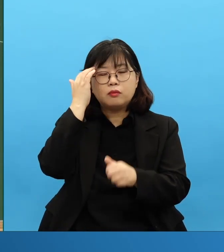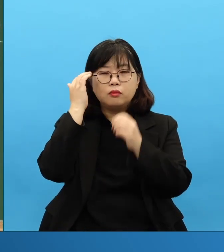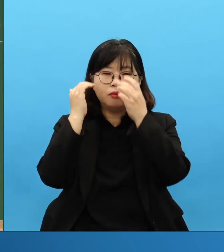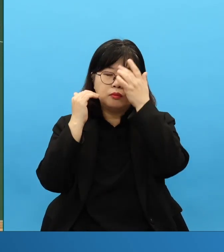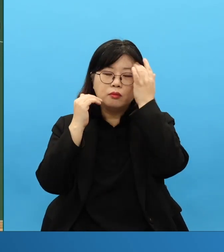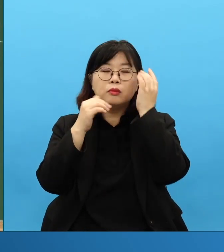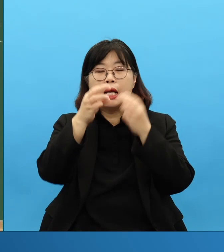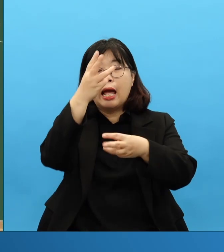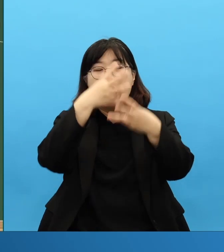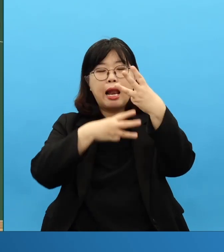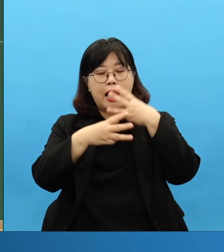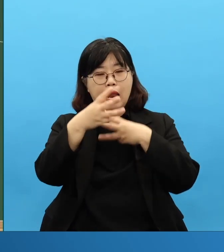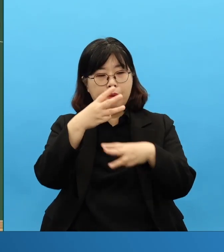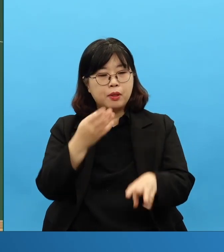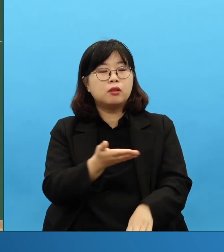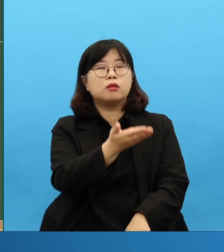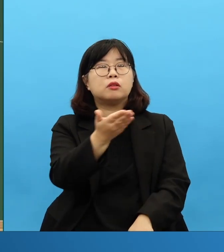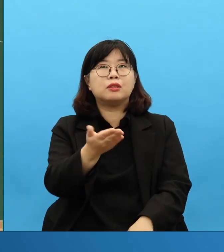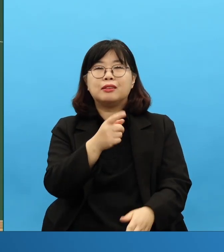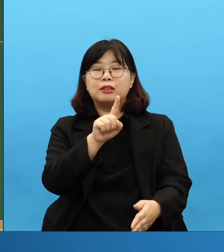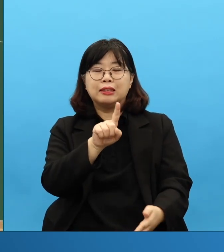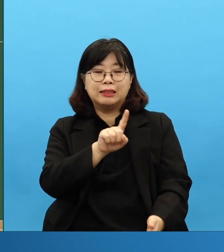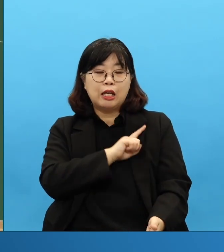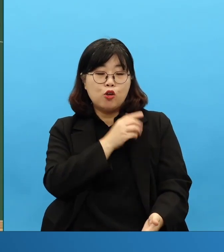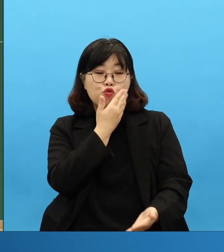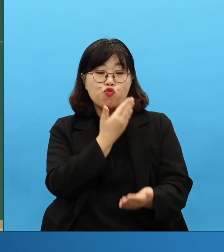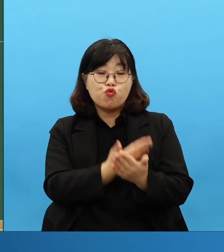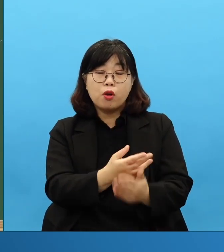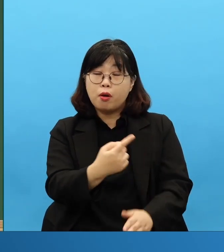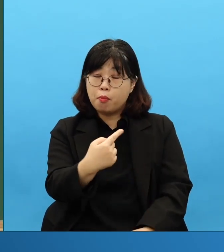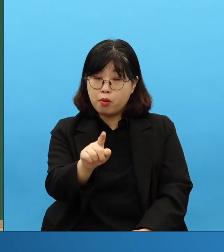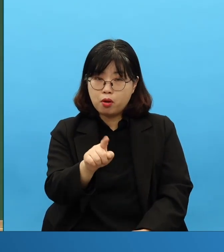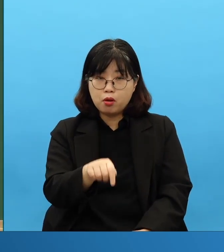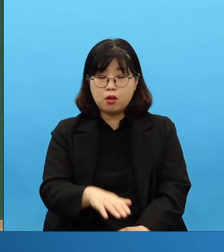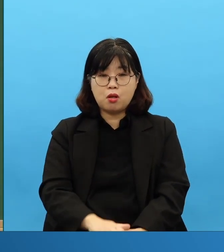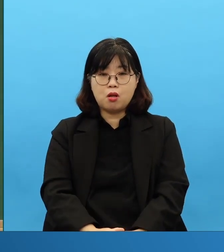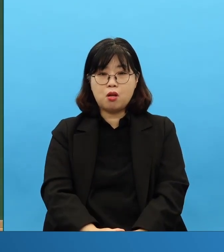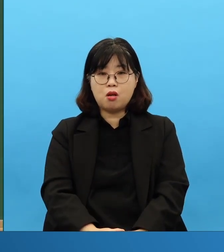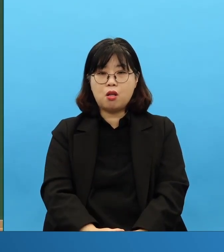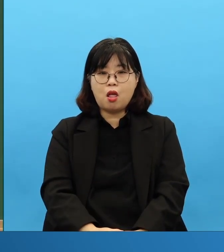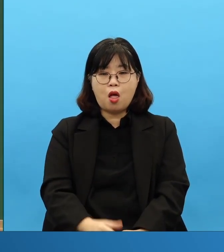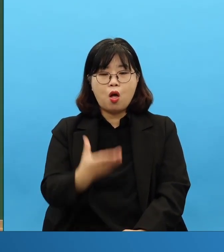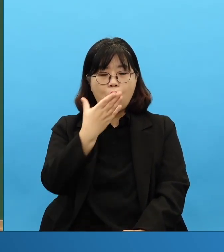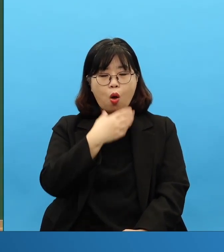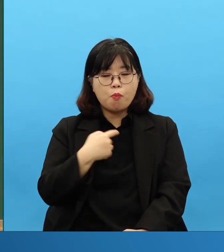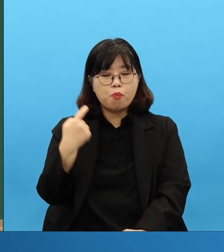제일 중요한 거 복음의 각인이다. 렘넌트에게 가장 중요한 것은 복음의 각인입니다.